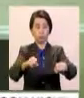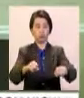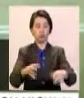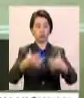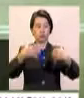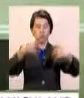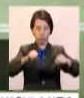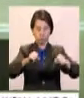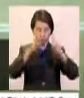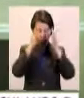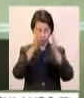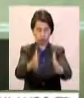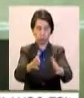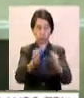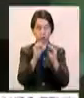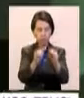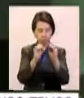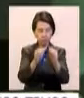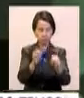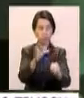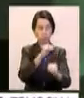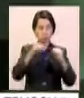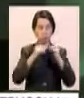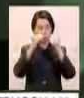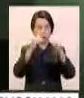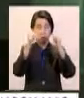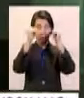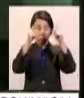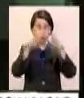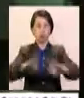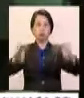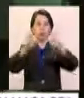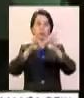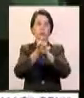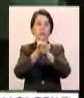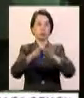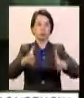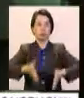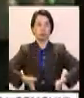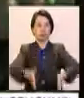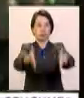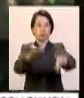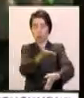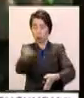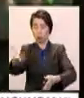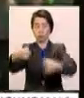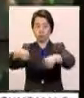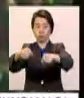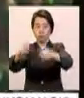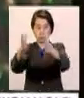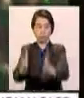tersebut memfokuskan kepada mendidik serta meningkatkan kesedaran kepentingan keselamatan jalan raya di kalangan penunggang motosikal.